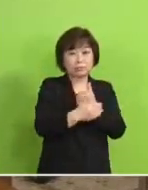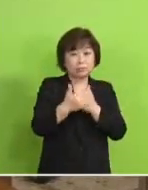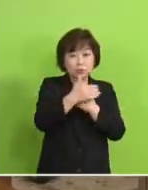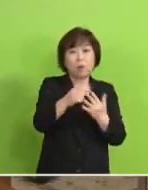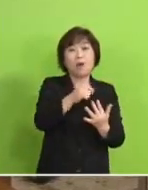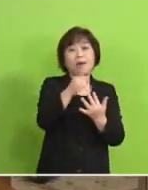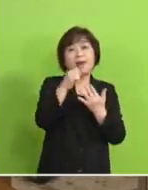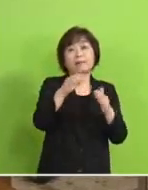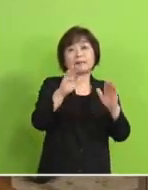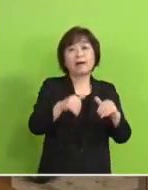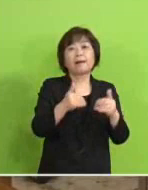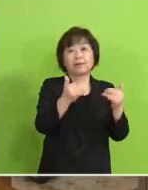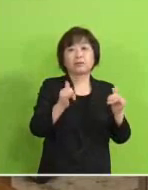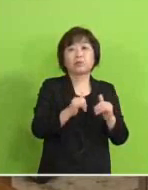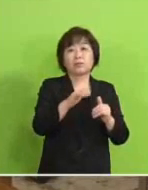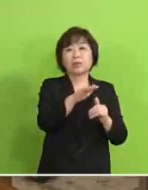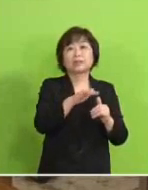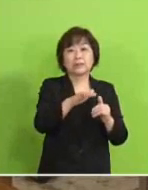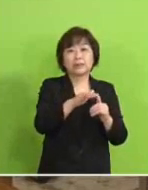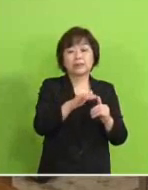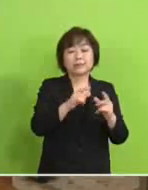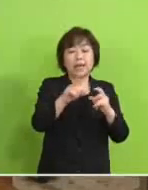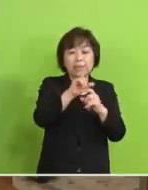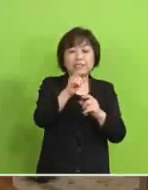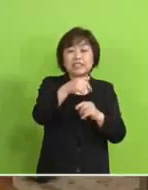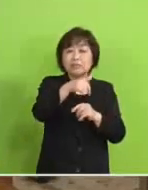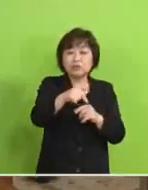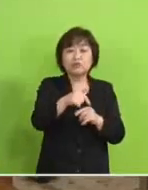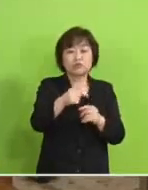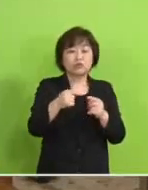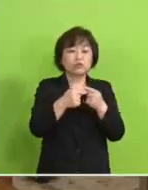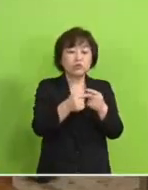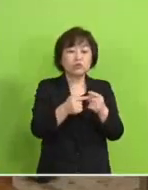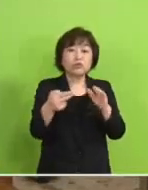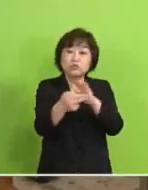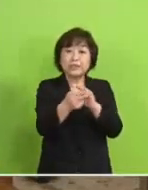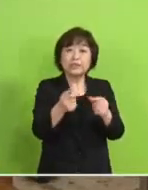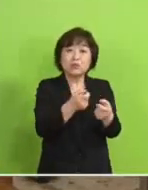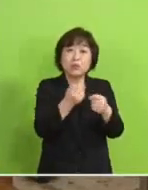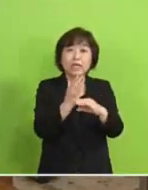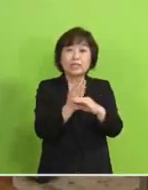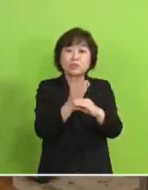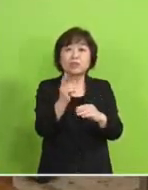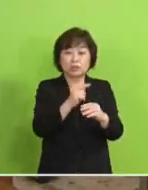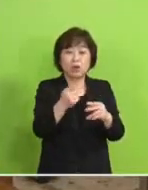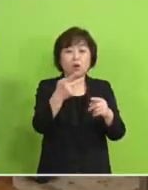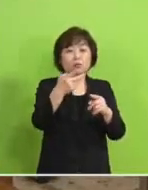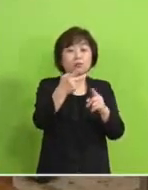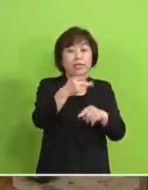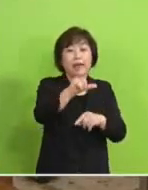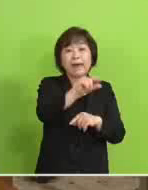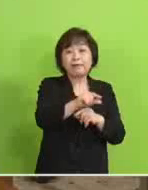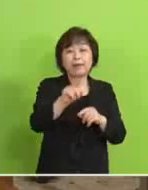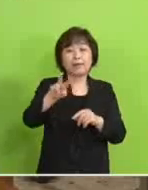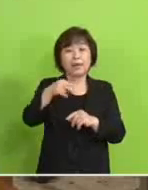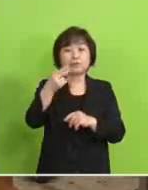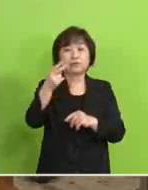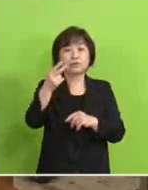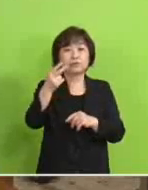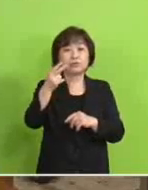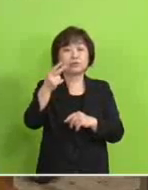するという方々、さらには一部入院調整中の方々でございますが、2名減りまして